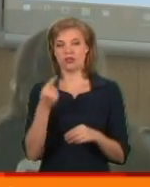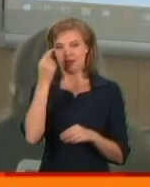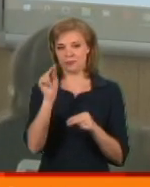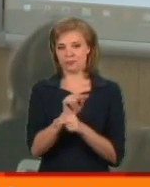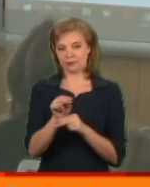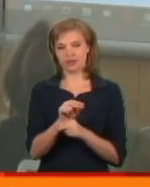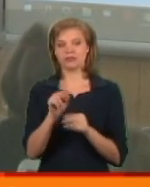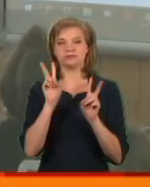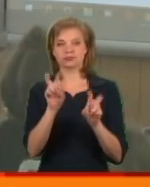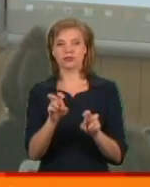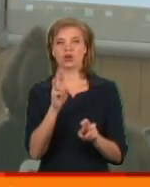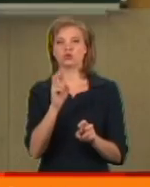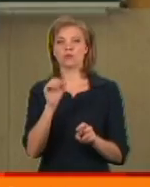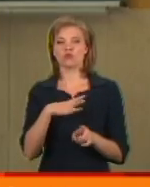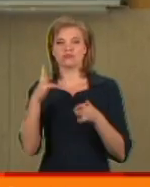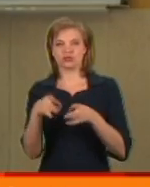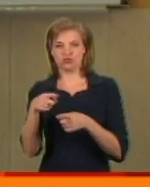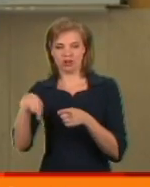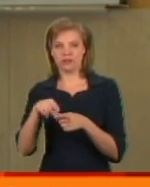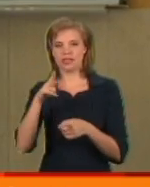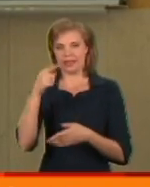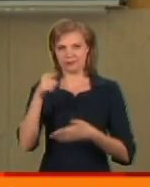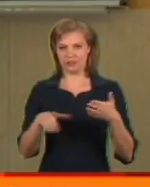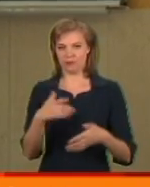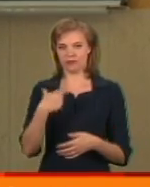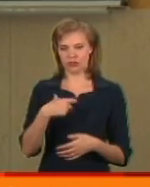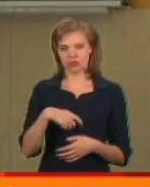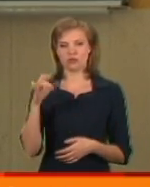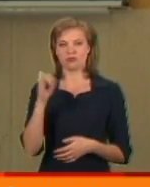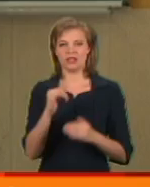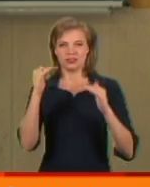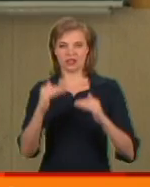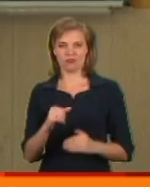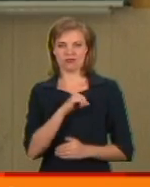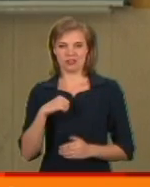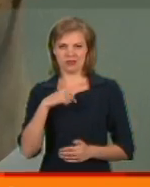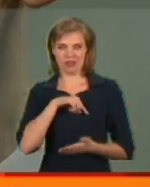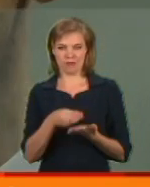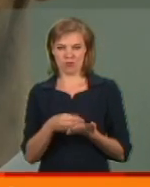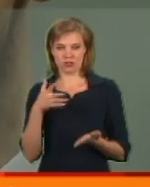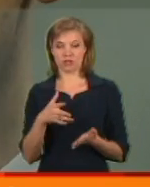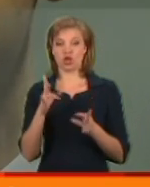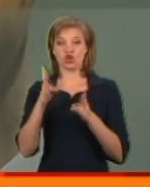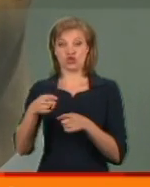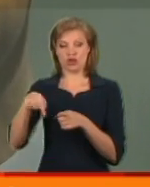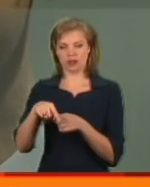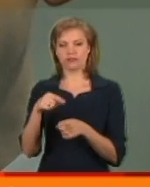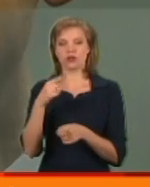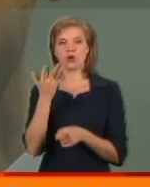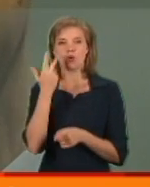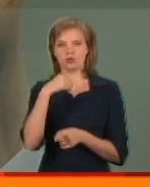Психотерапевти характеризують потенційних жертв як невпевнених у собі та із заниженою самооцінкою. Жертва виходить,